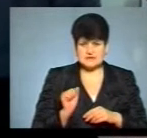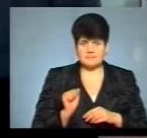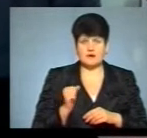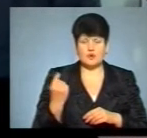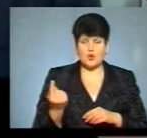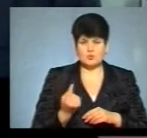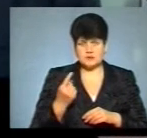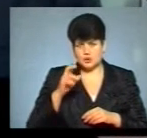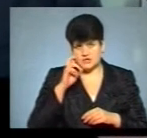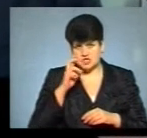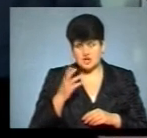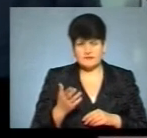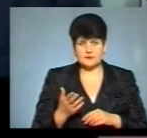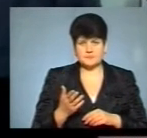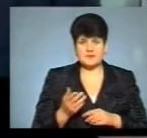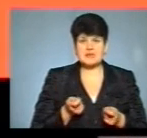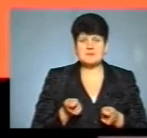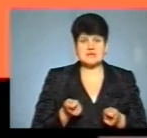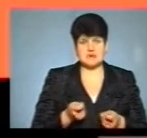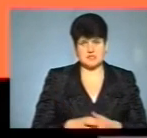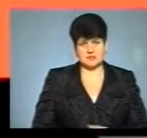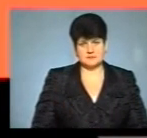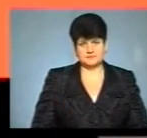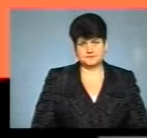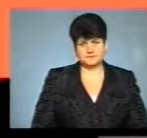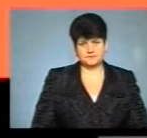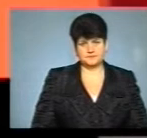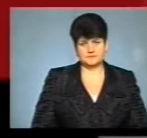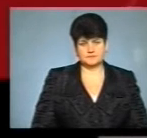обласної державної адміністрації.